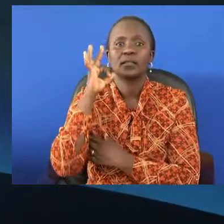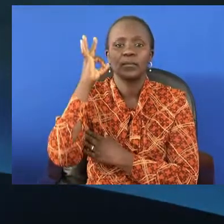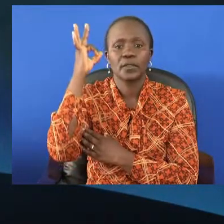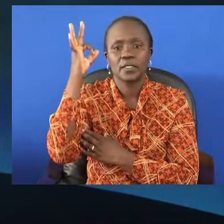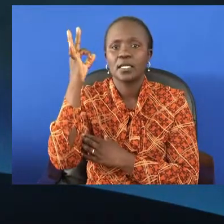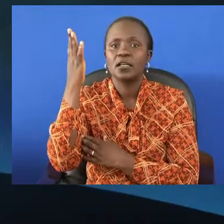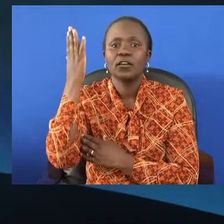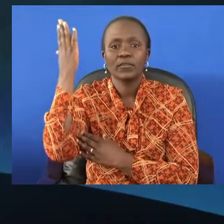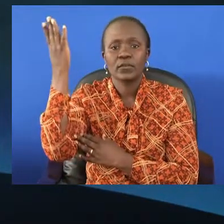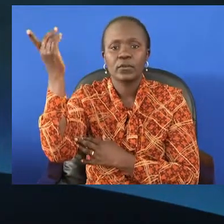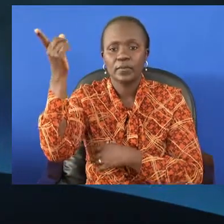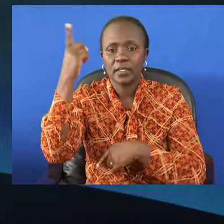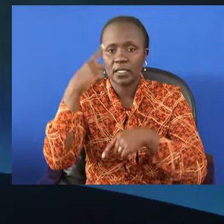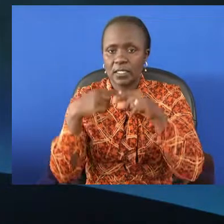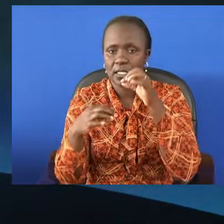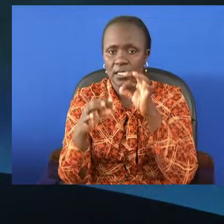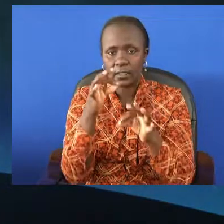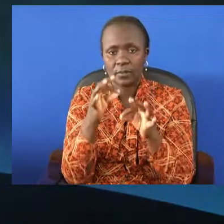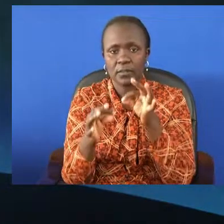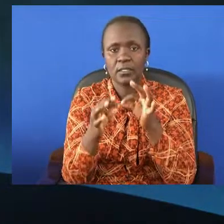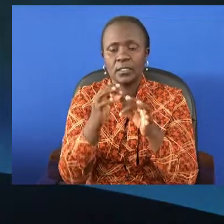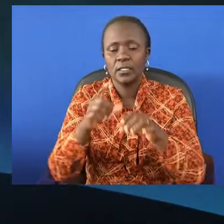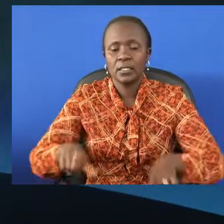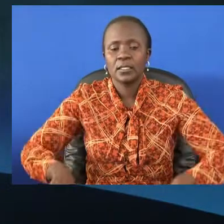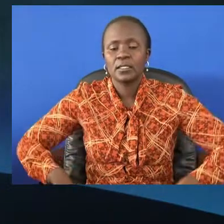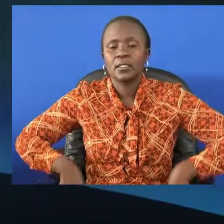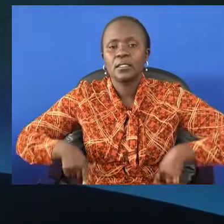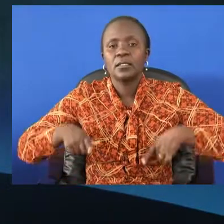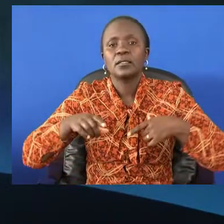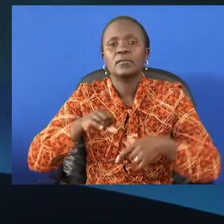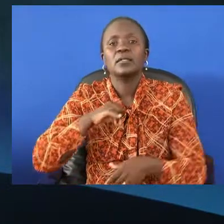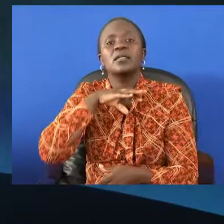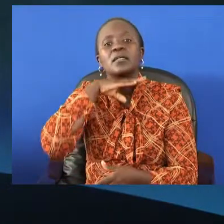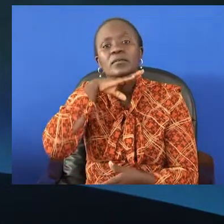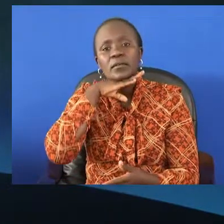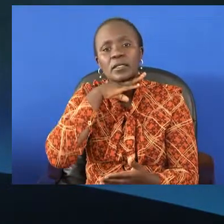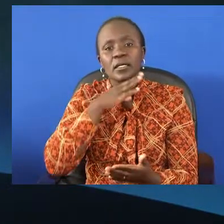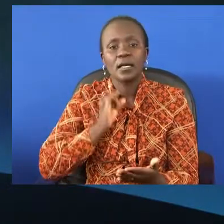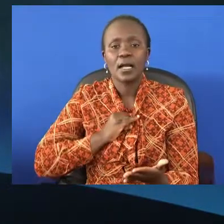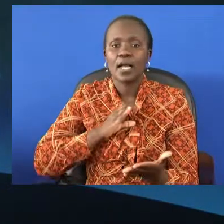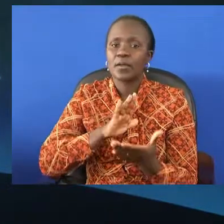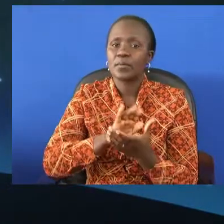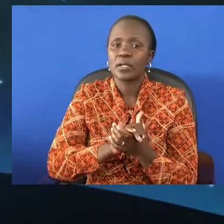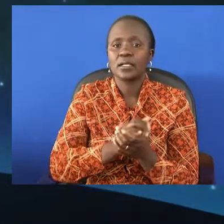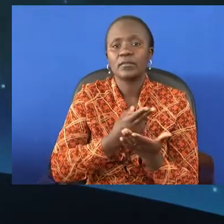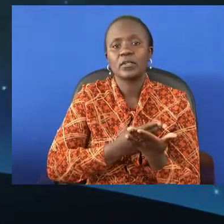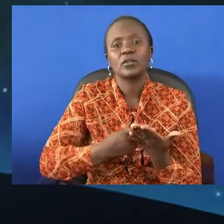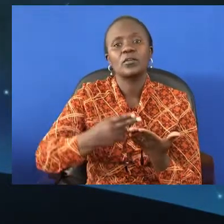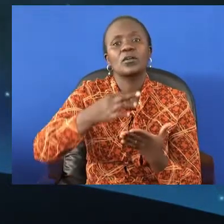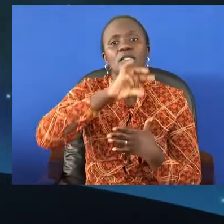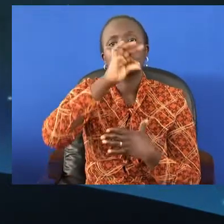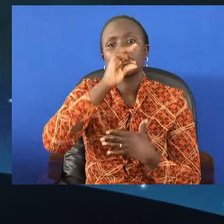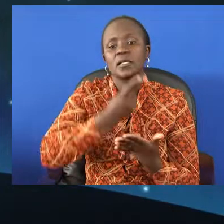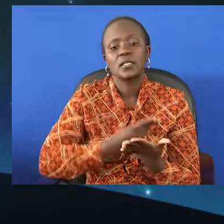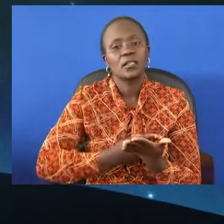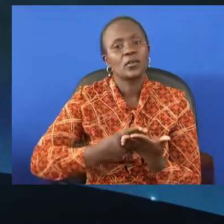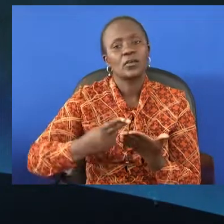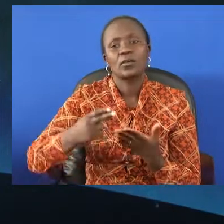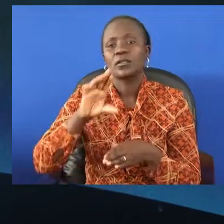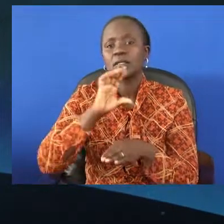Mungu Baba Mwenyezi, kutoka huko atakuja kuwahukumu walio hai na wafu, na muamini Roho